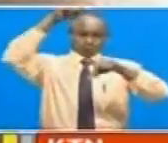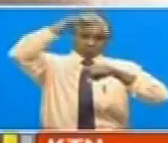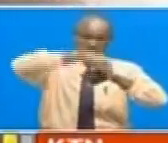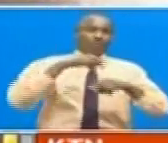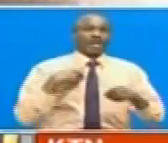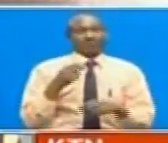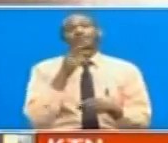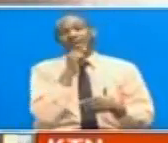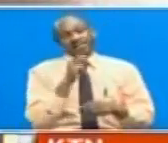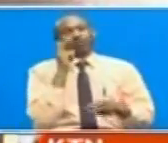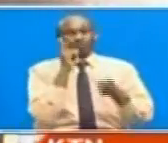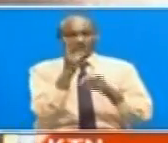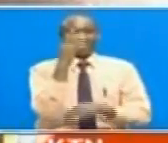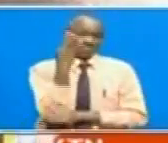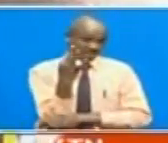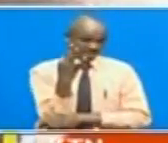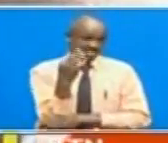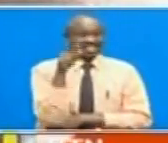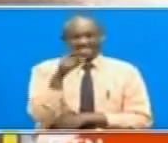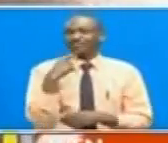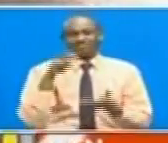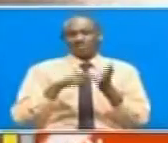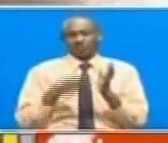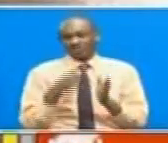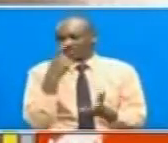of 23. I think that says